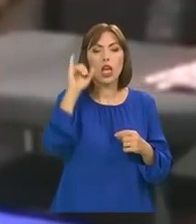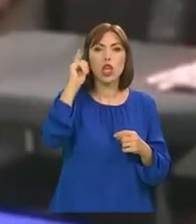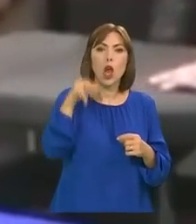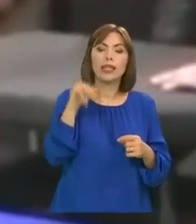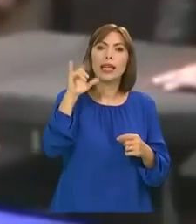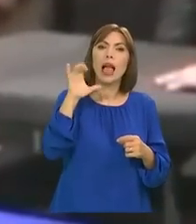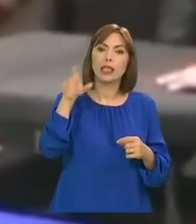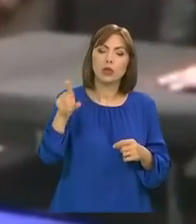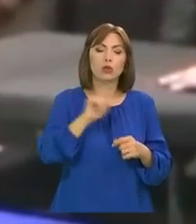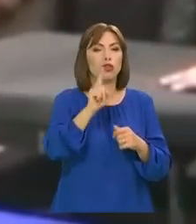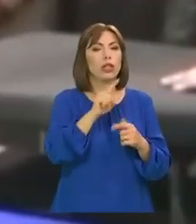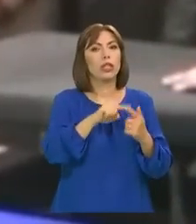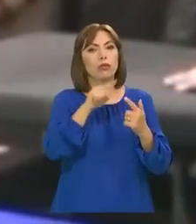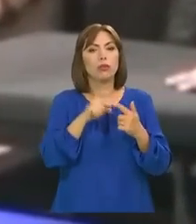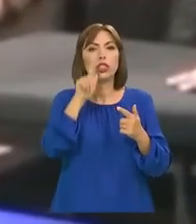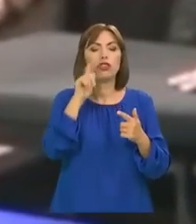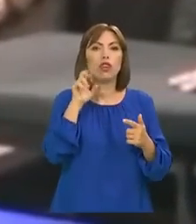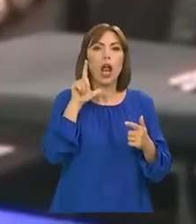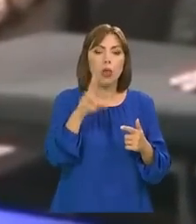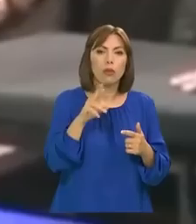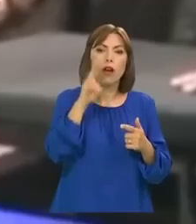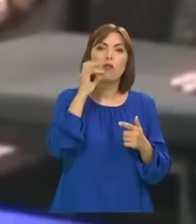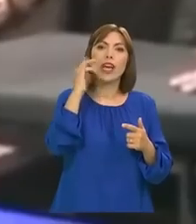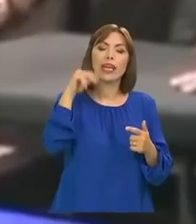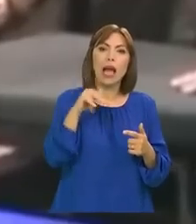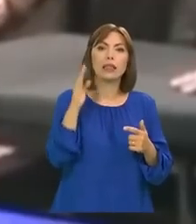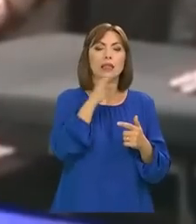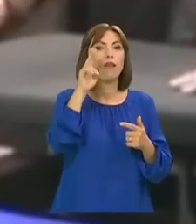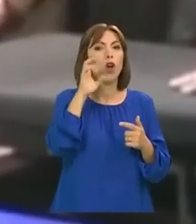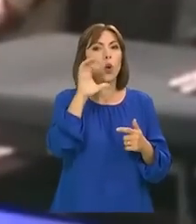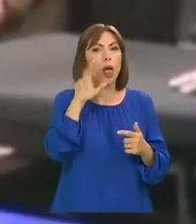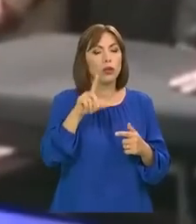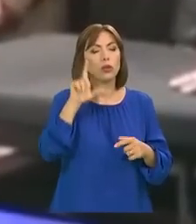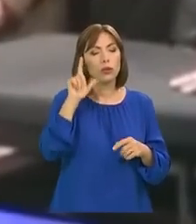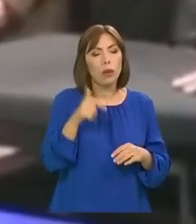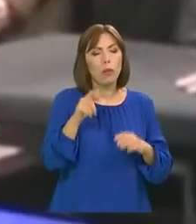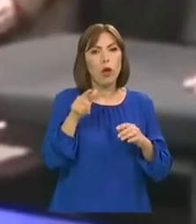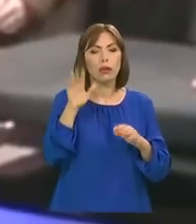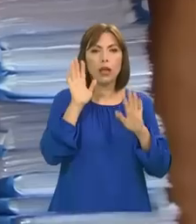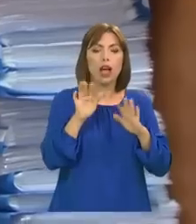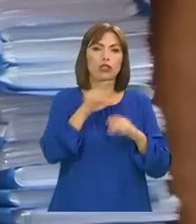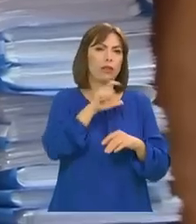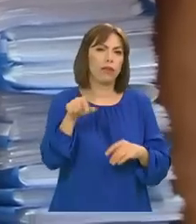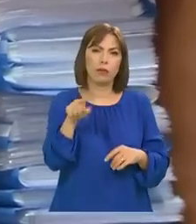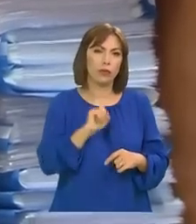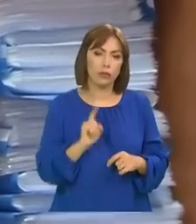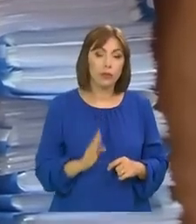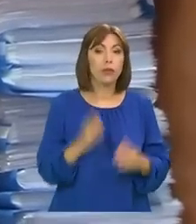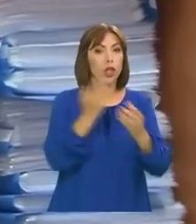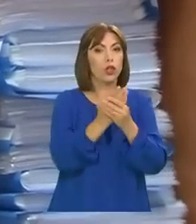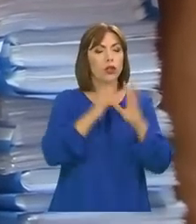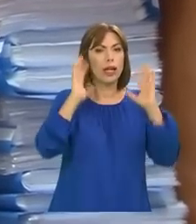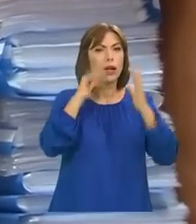Iliescu și nici Gelu Voican Voiculescu să poarte această vină. Dosarul Revoluției